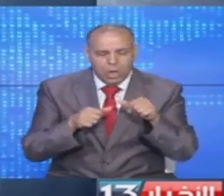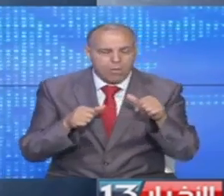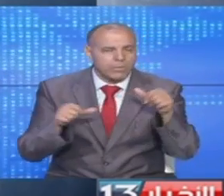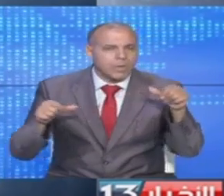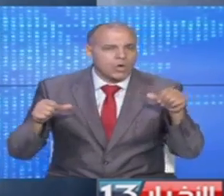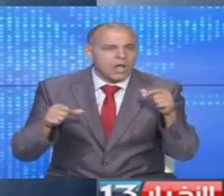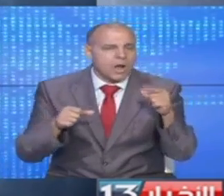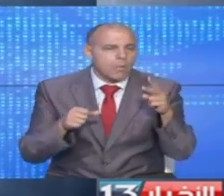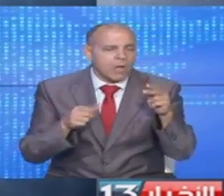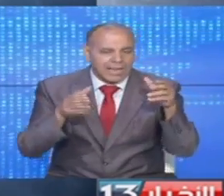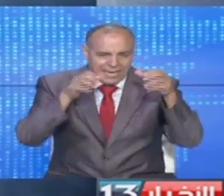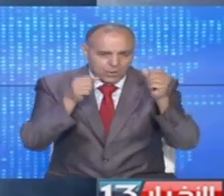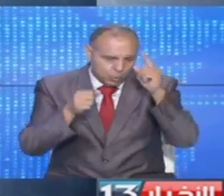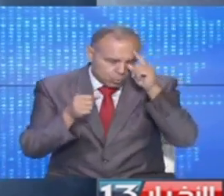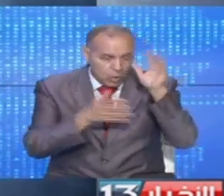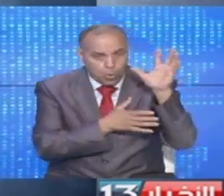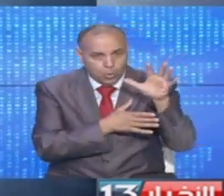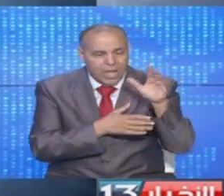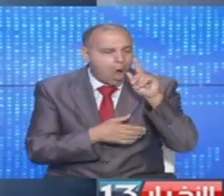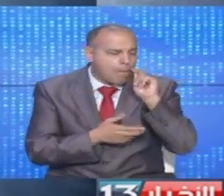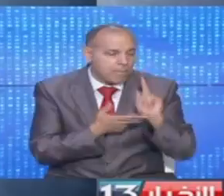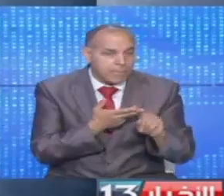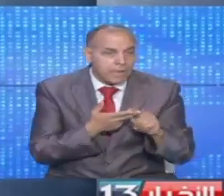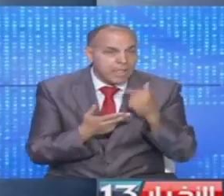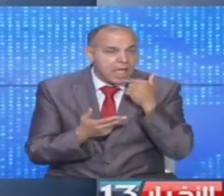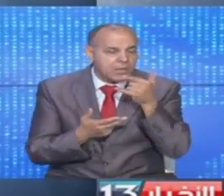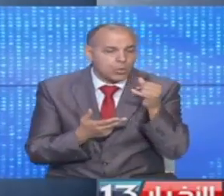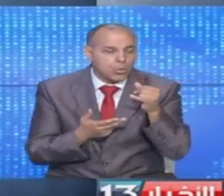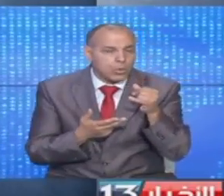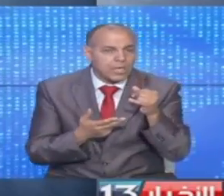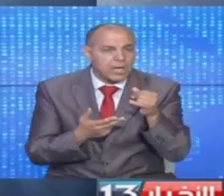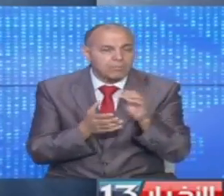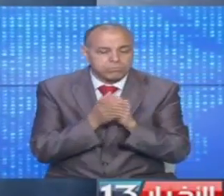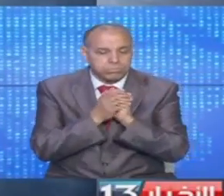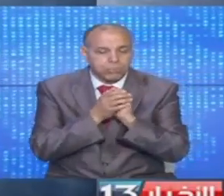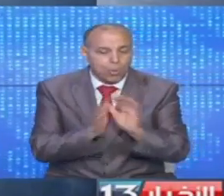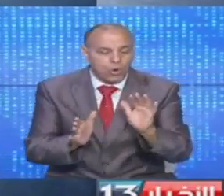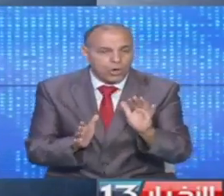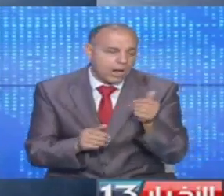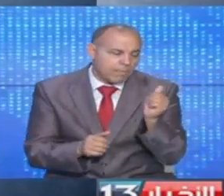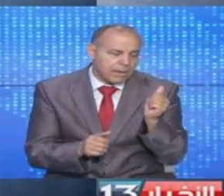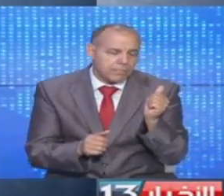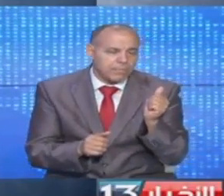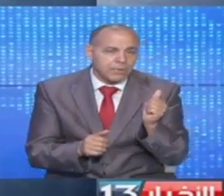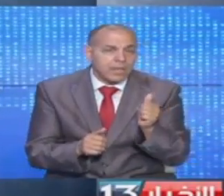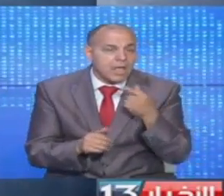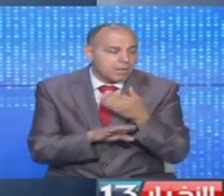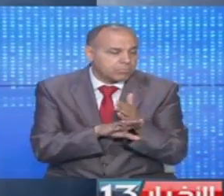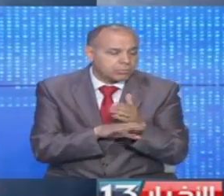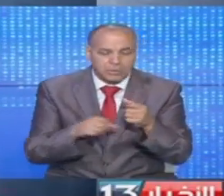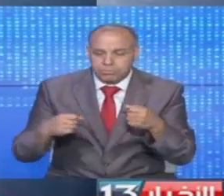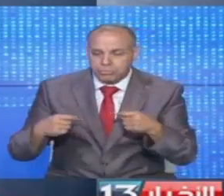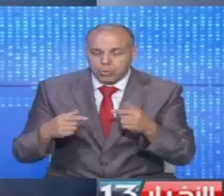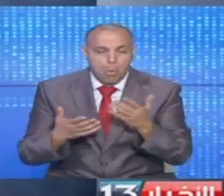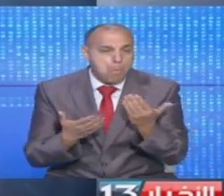النهائي لمسابقة كأس تونس لكرة اليد رجال، حسب ما أسفرت عنه عملية سحب القرعة التي جرت مساء أمس. وفي بقية اللقاءات،